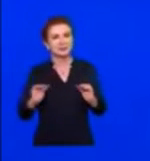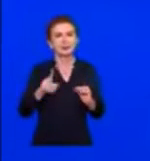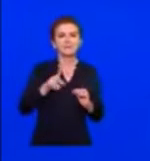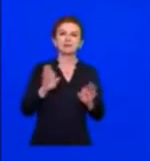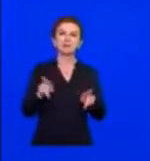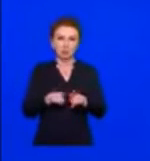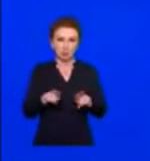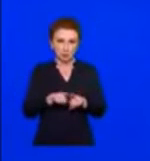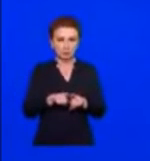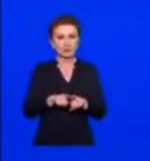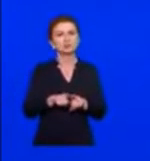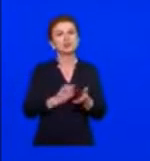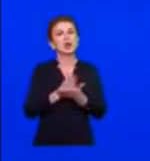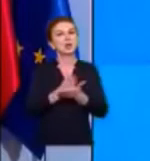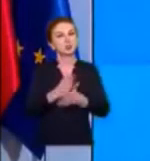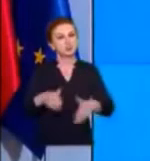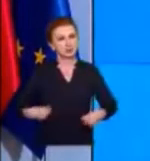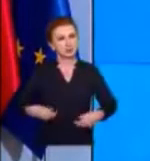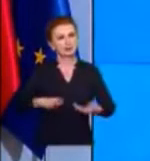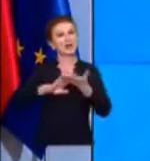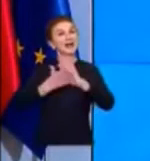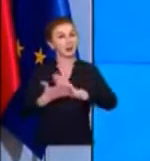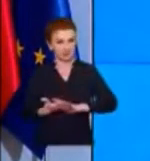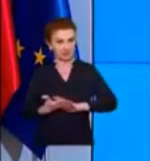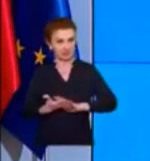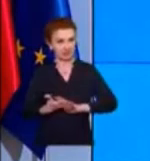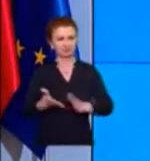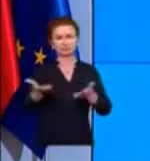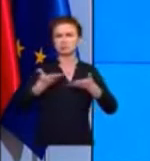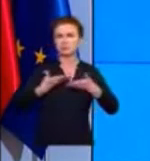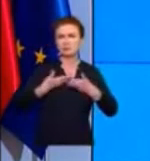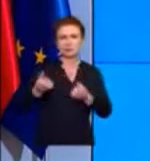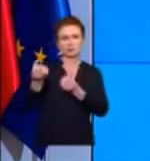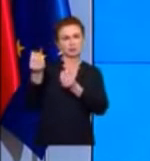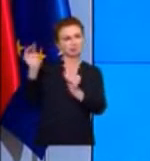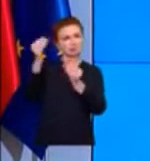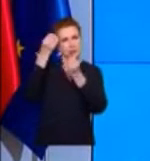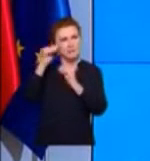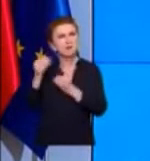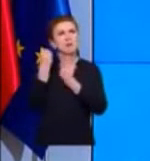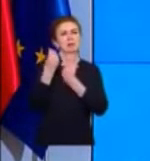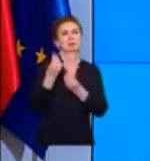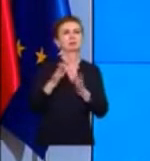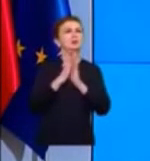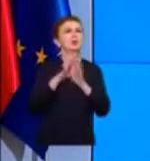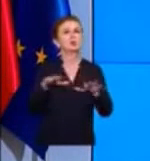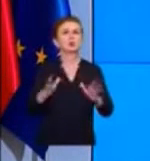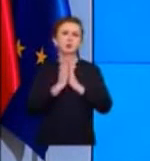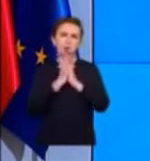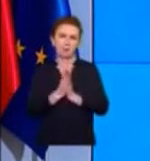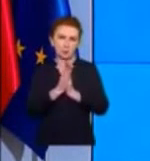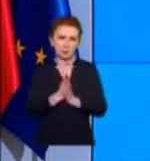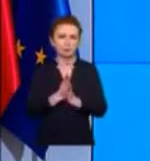jest rehabilitacja. Tutaj otrzymywaliśmy mnóstwo informacji od Państwa, bardzo wiele próśb i po konsultacji